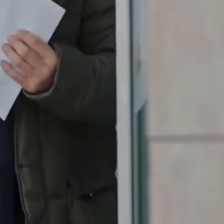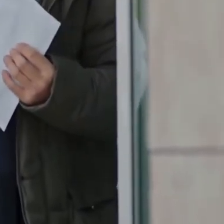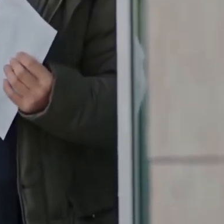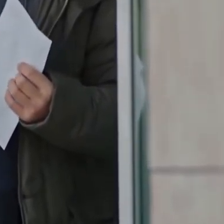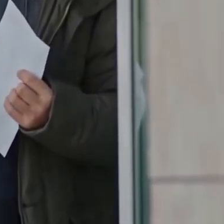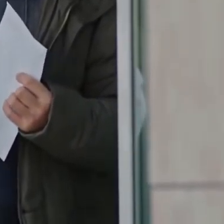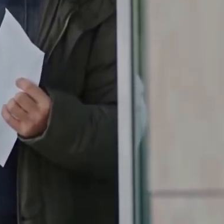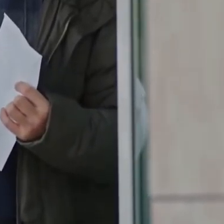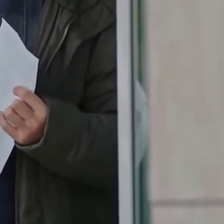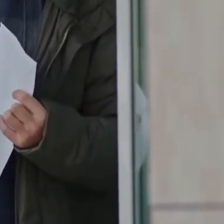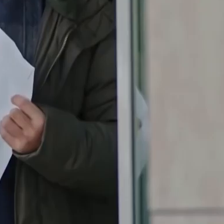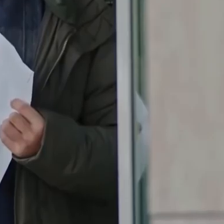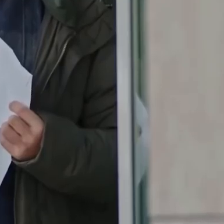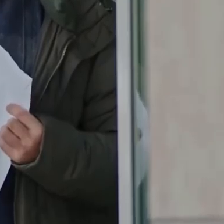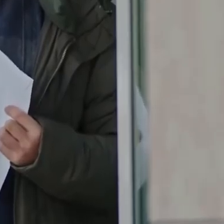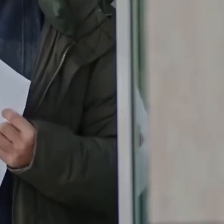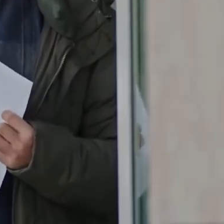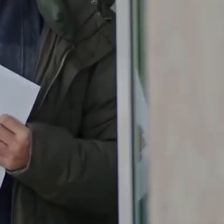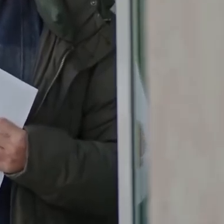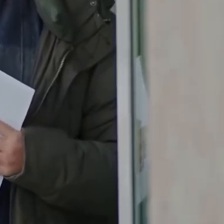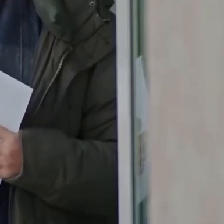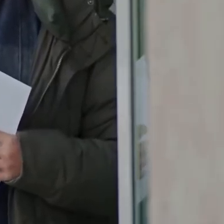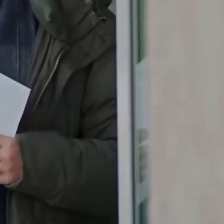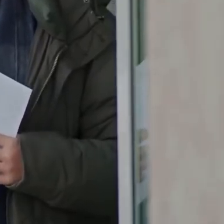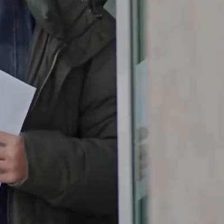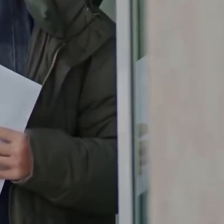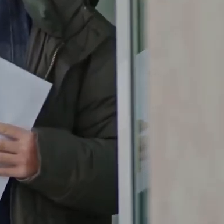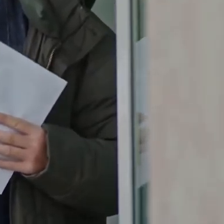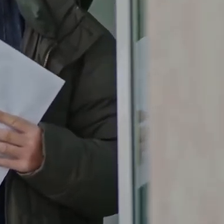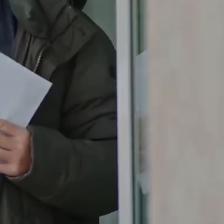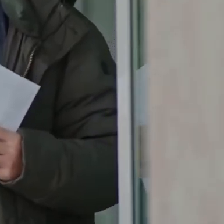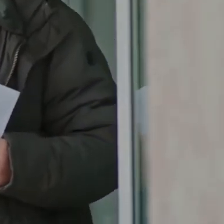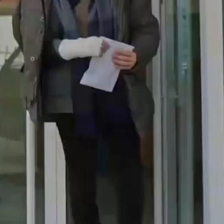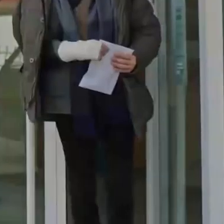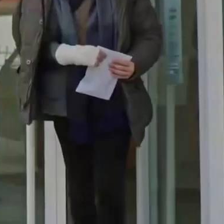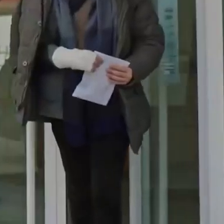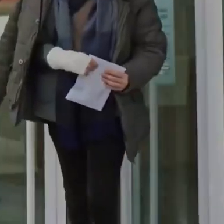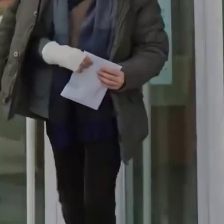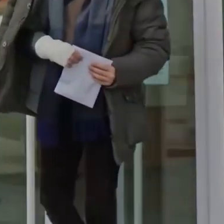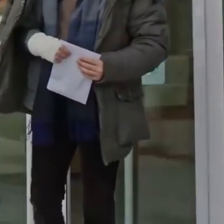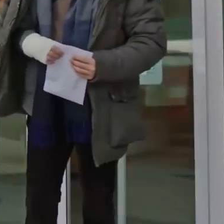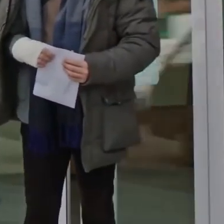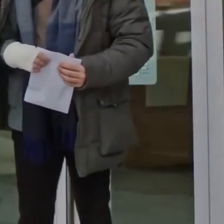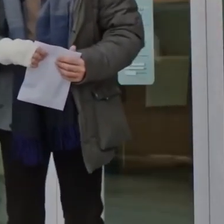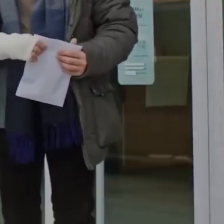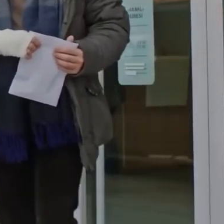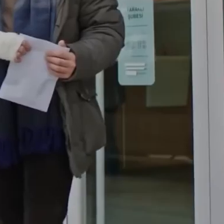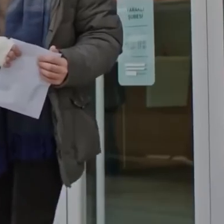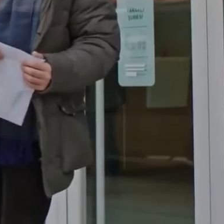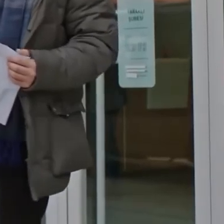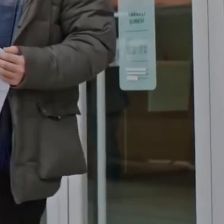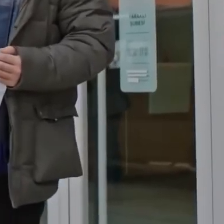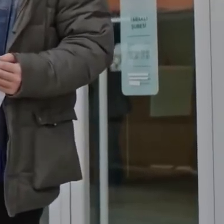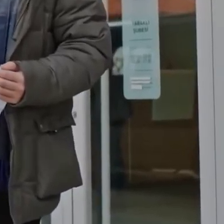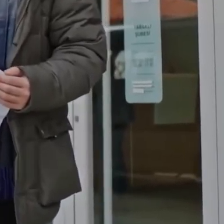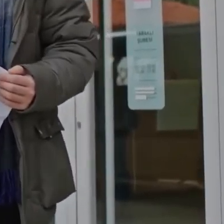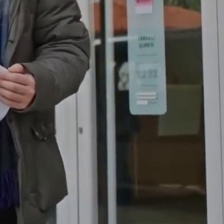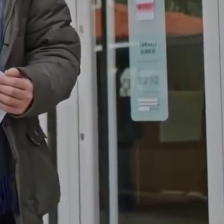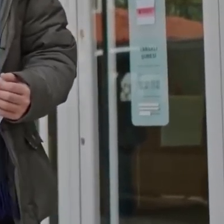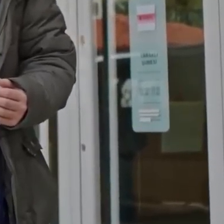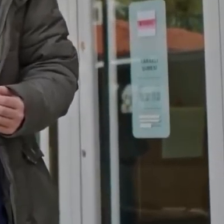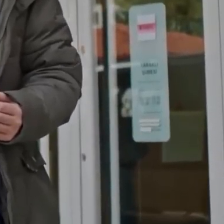Yanındaki ATM'de para çeken genç bir kız var. İbrahim sıkıntılı gözlerle zarfa baktı. Yavaşça birkaç adım uzaklaştı bankadan. Yaşlı